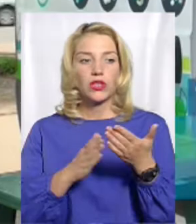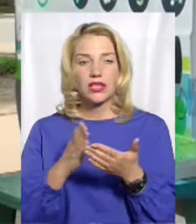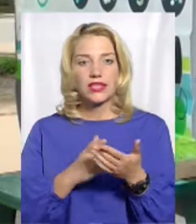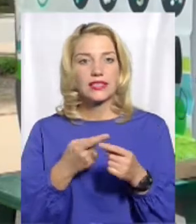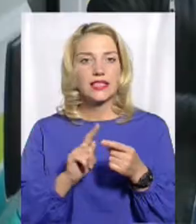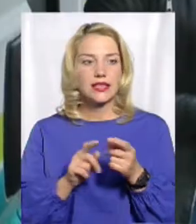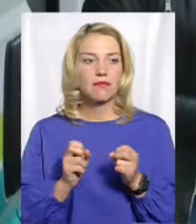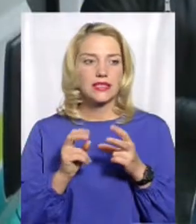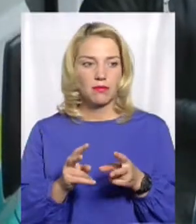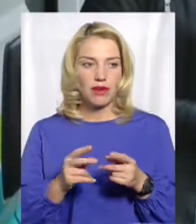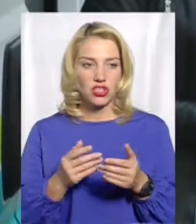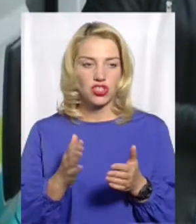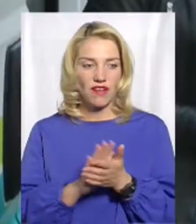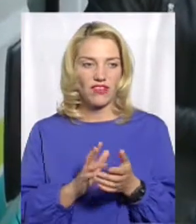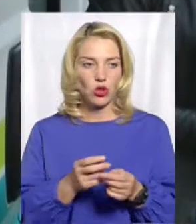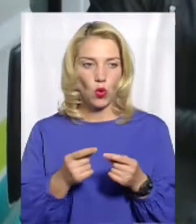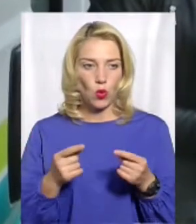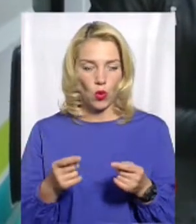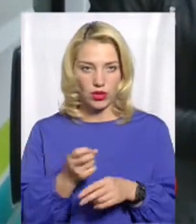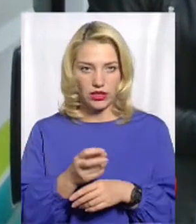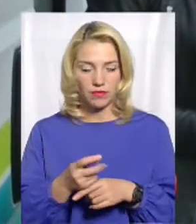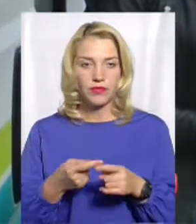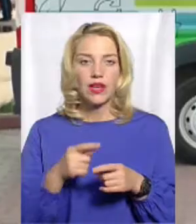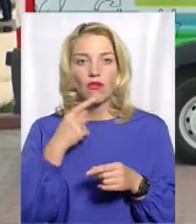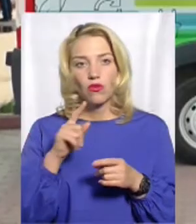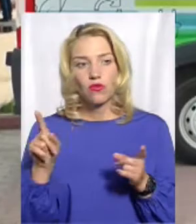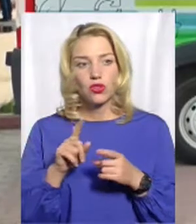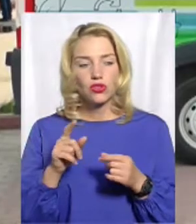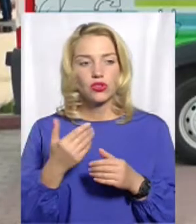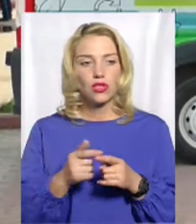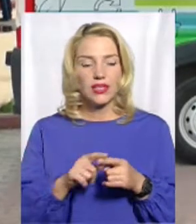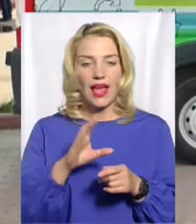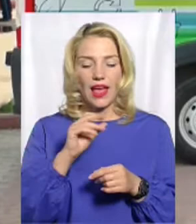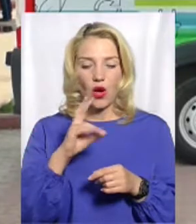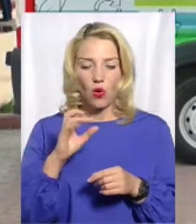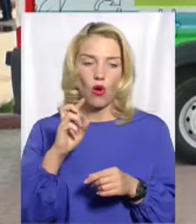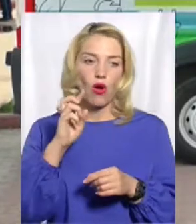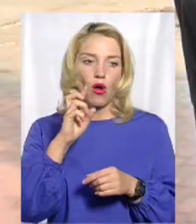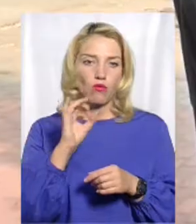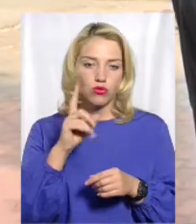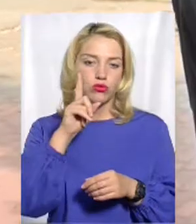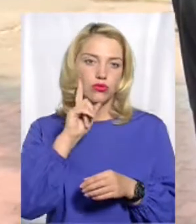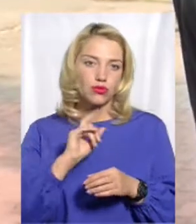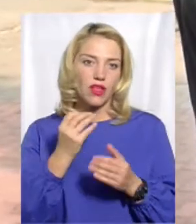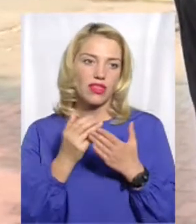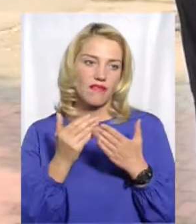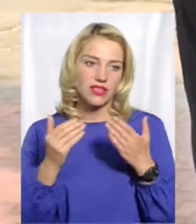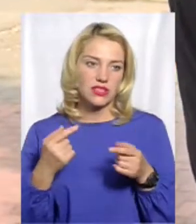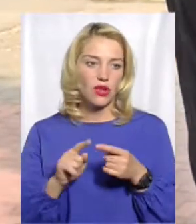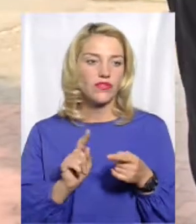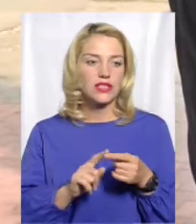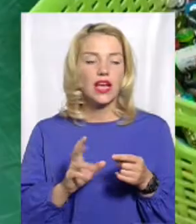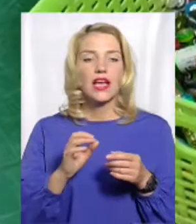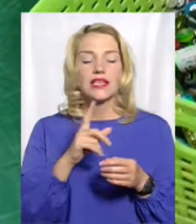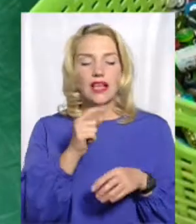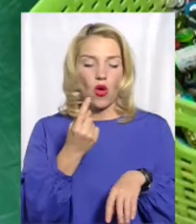небезпечні відходи. Чоловік каже, зручно, що нині екобус працював у його районі проживання на виставці. За годину з 9 ранку вже